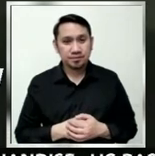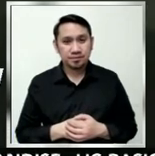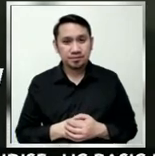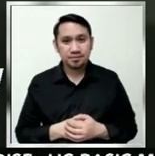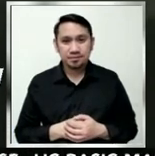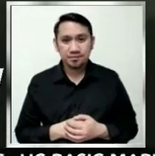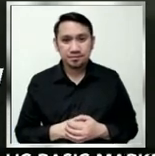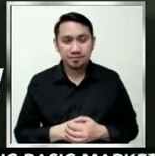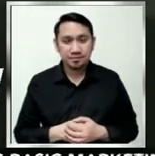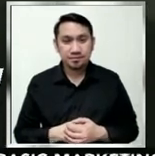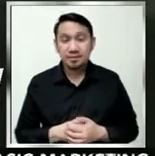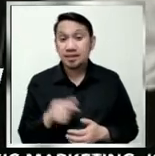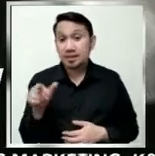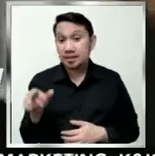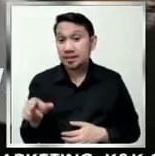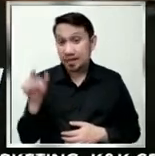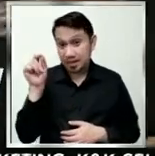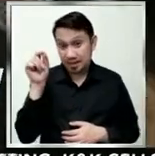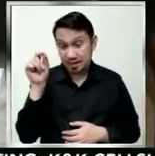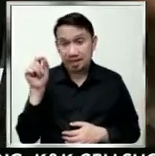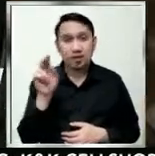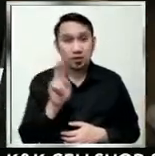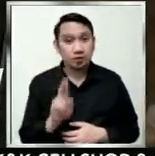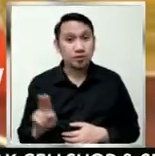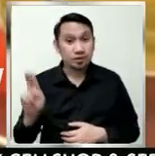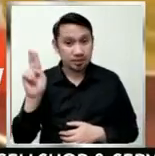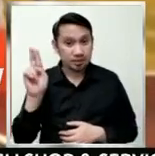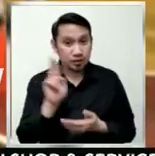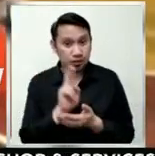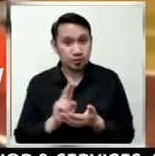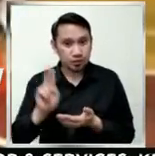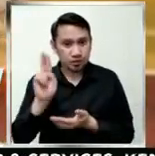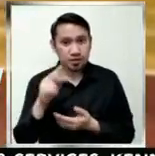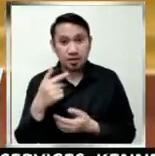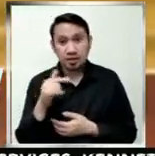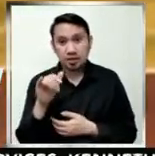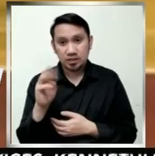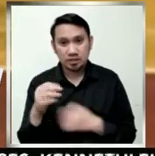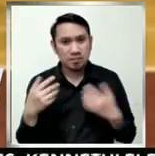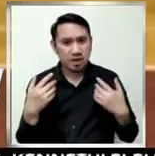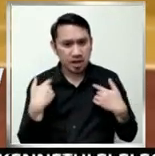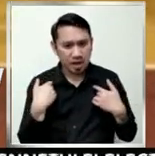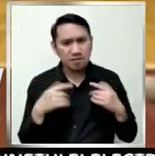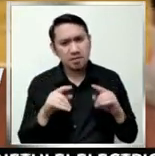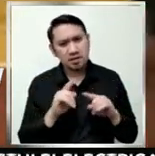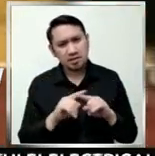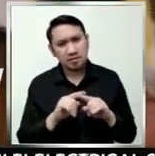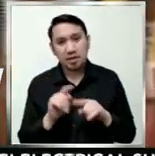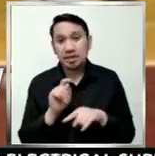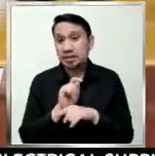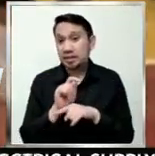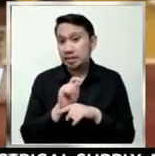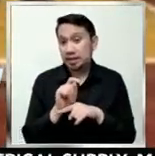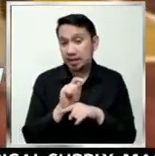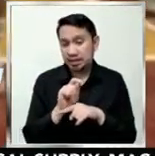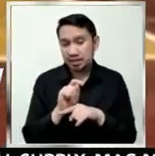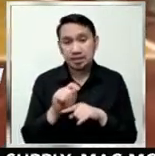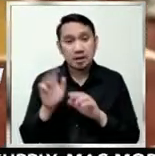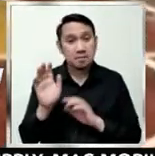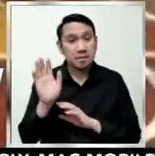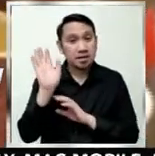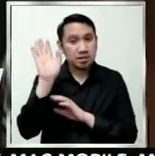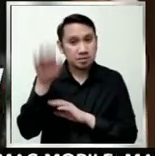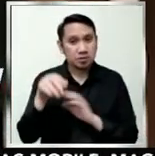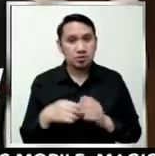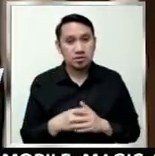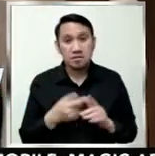Sa Tarlac State University Gym, sumailalim sa iba't ibang basketball drills ang 48 teenager mula sa iba't ibang